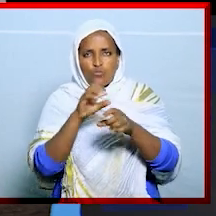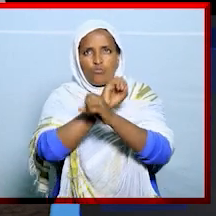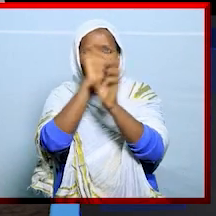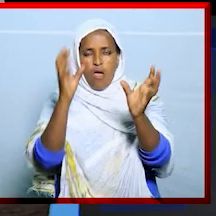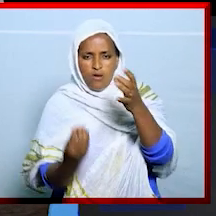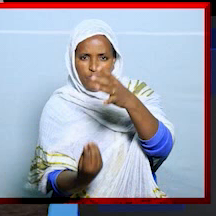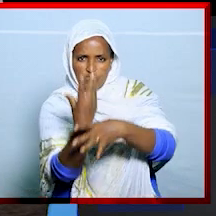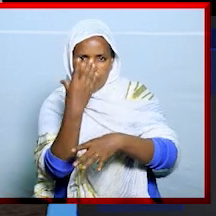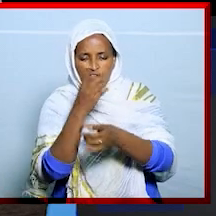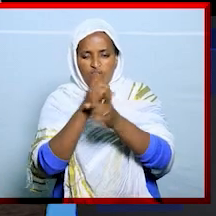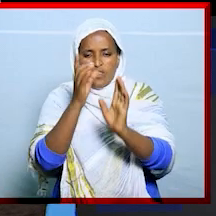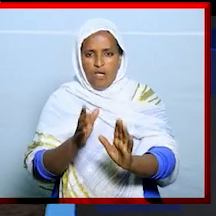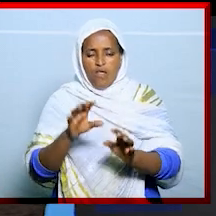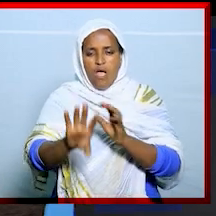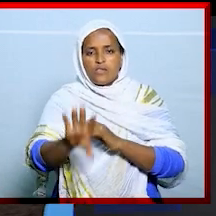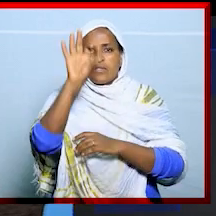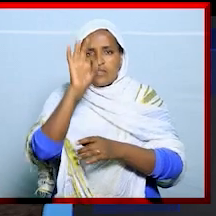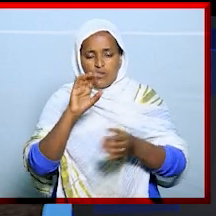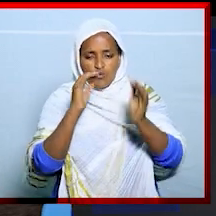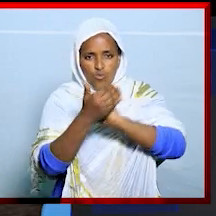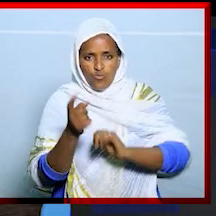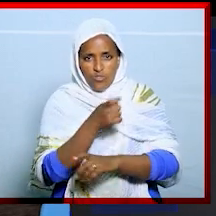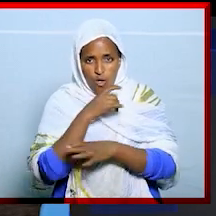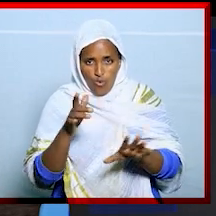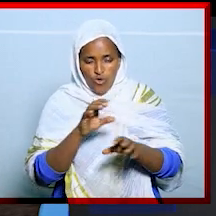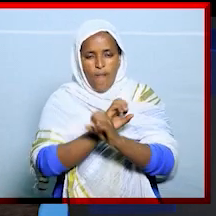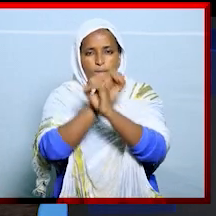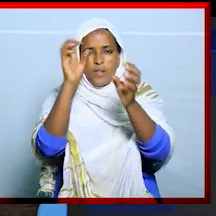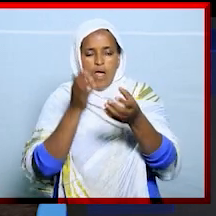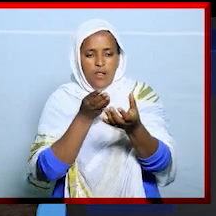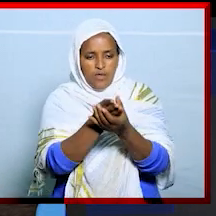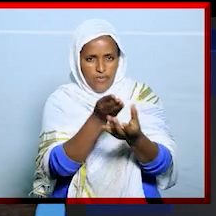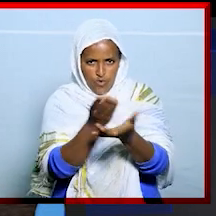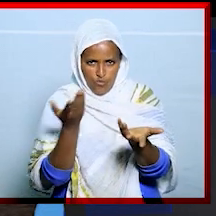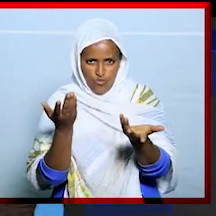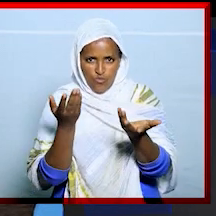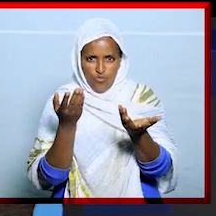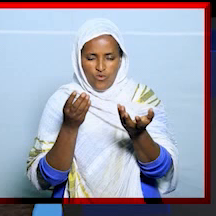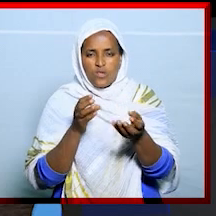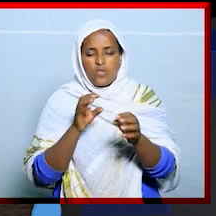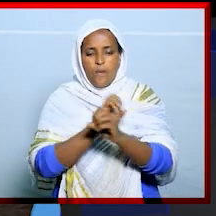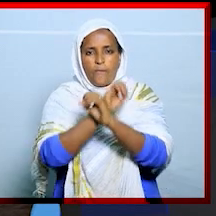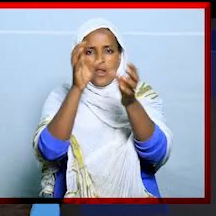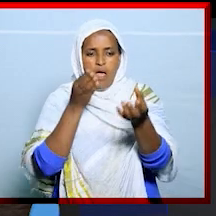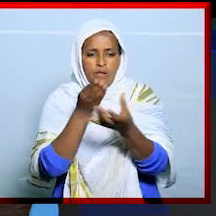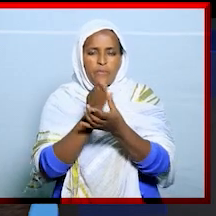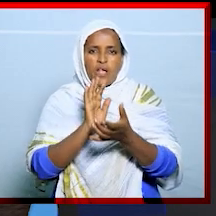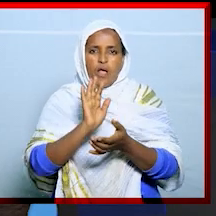ራሳቸው የብርሃን ምንጮች እንዲሆኑ፣ የብርሃን ፈጣሪዎች፣ የብርሃን አስገኞች እንዲሆኑ ሳይሆን ብርሃንን እንዲመግቡ፣